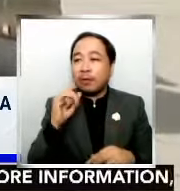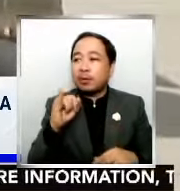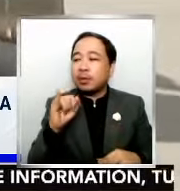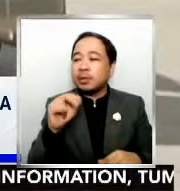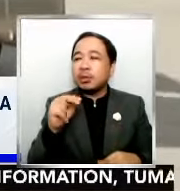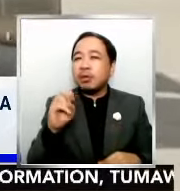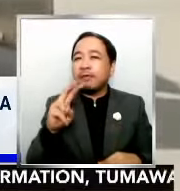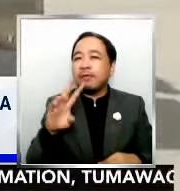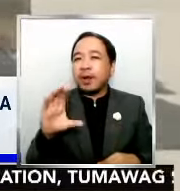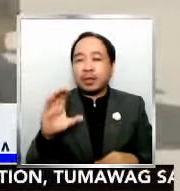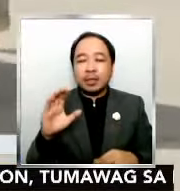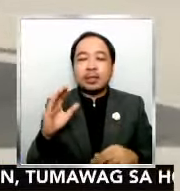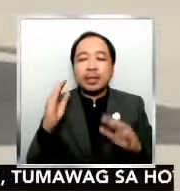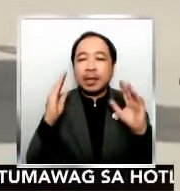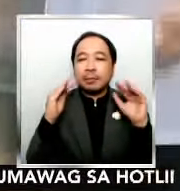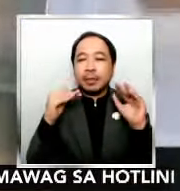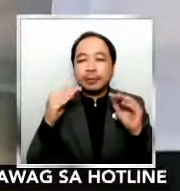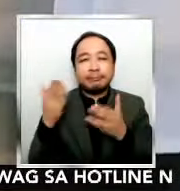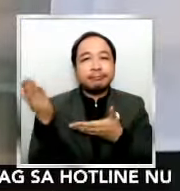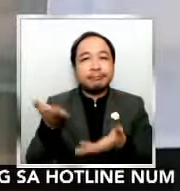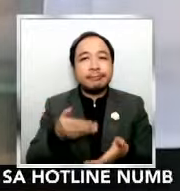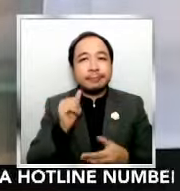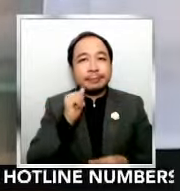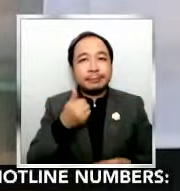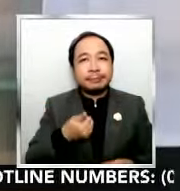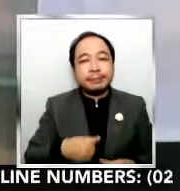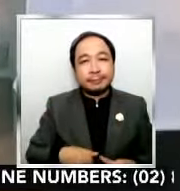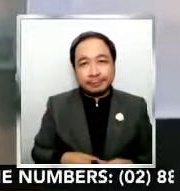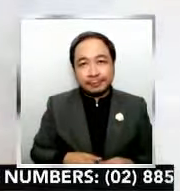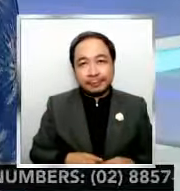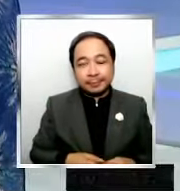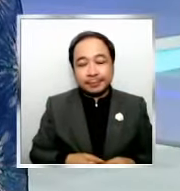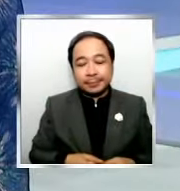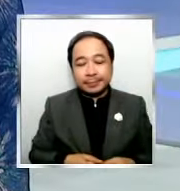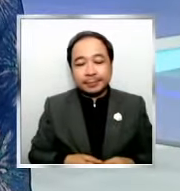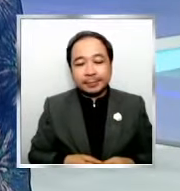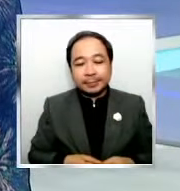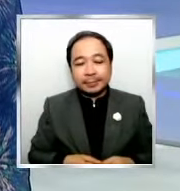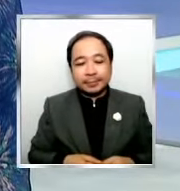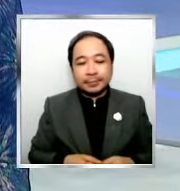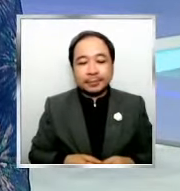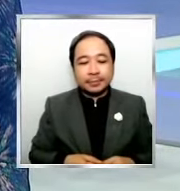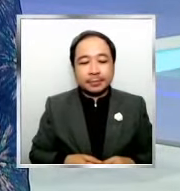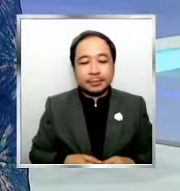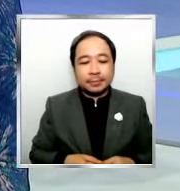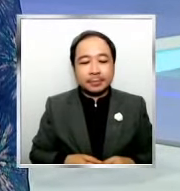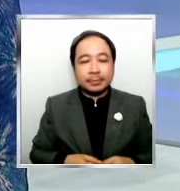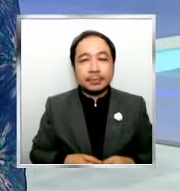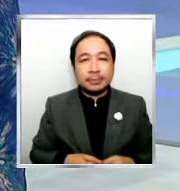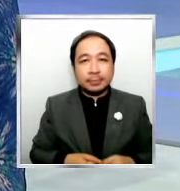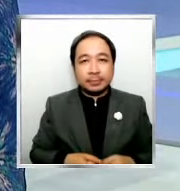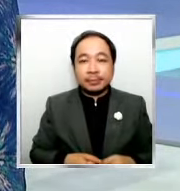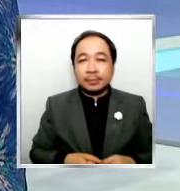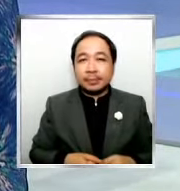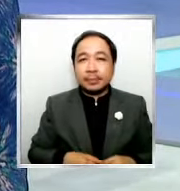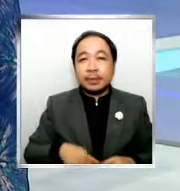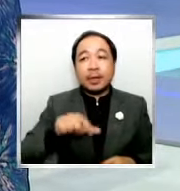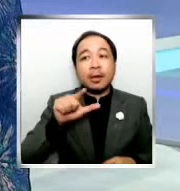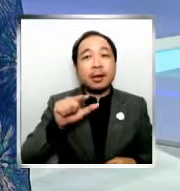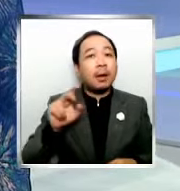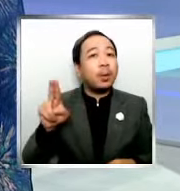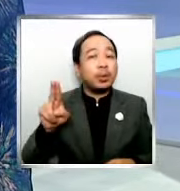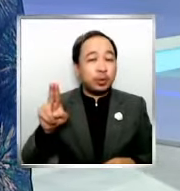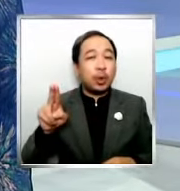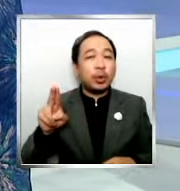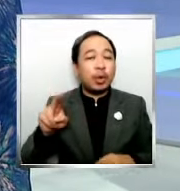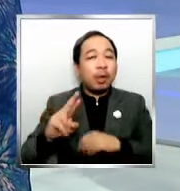bukas. Cedric Castillo, nakatutok, 24 Oras. Ibinasura na ng La Union Regional Trial Court ang